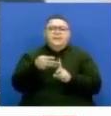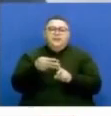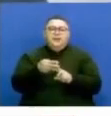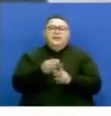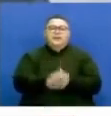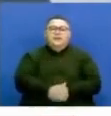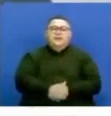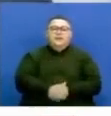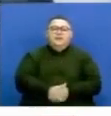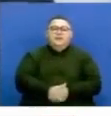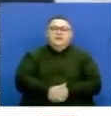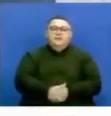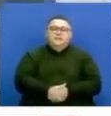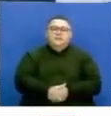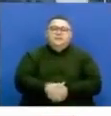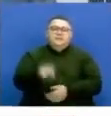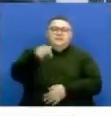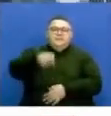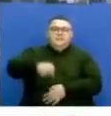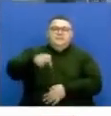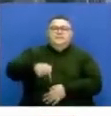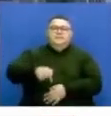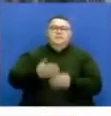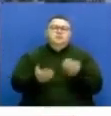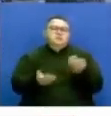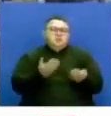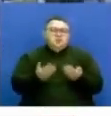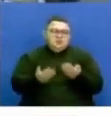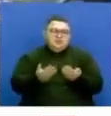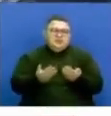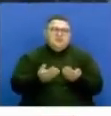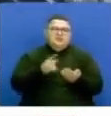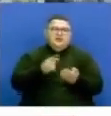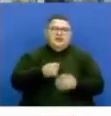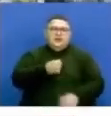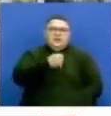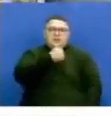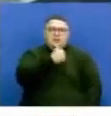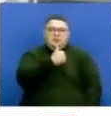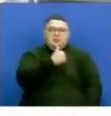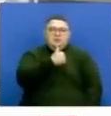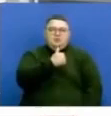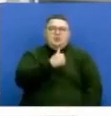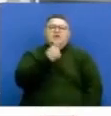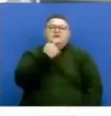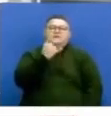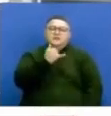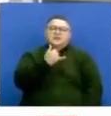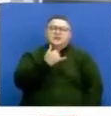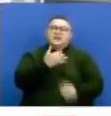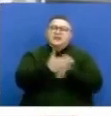mana juga saat ini mungkin sedang memberikan pidato seperti negara-negara